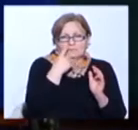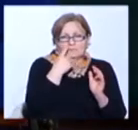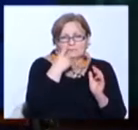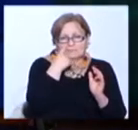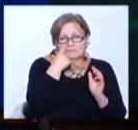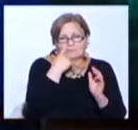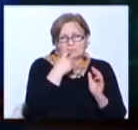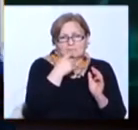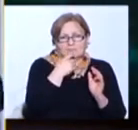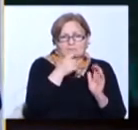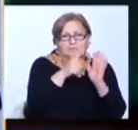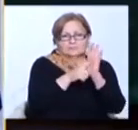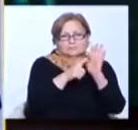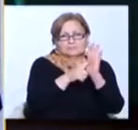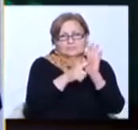აქ ედგად მოვსვათ